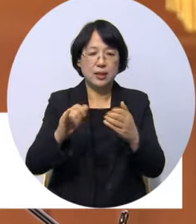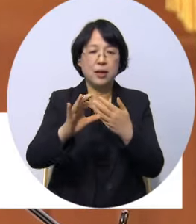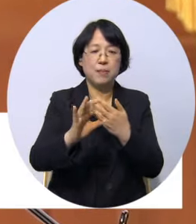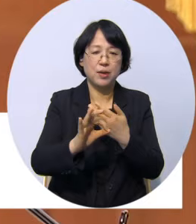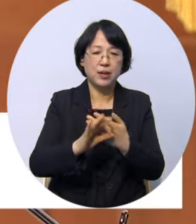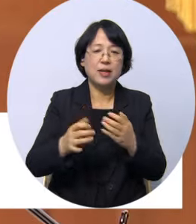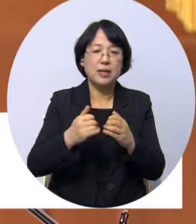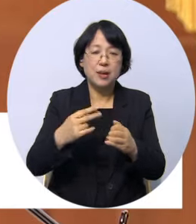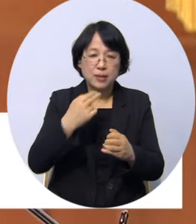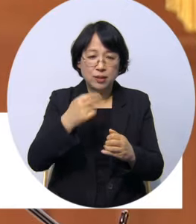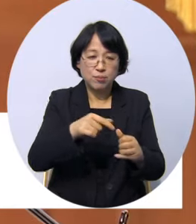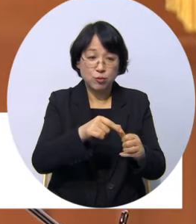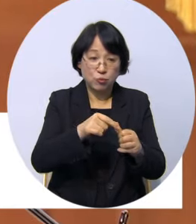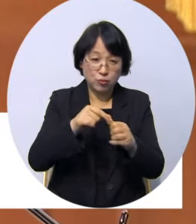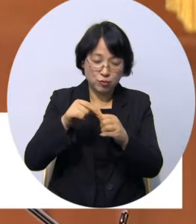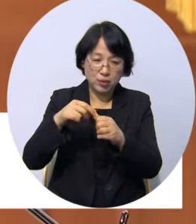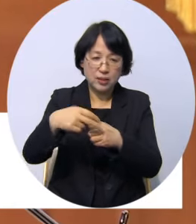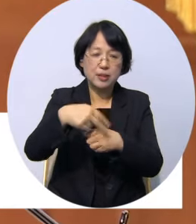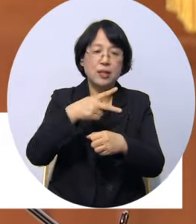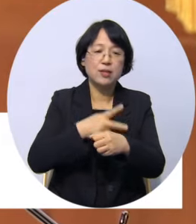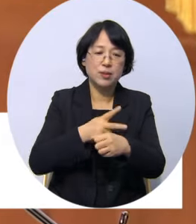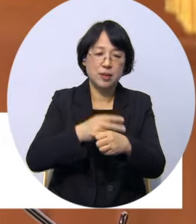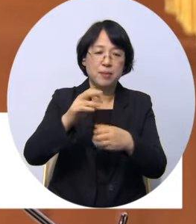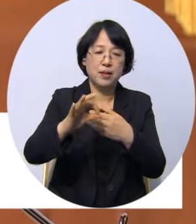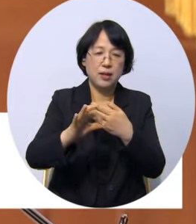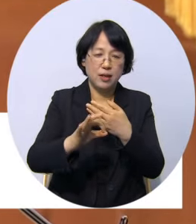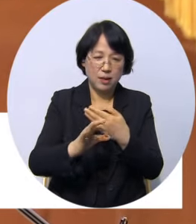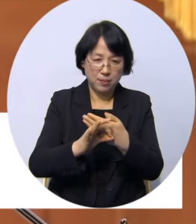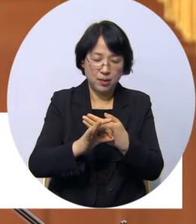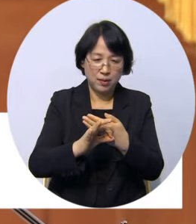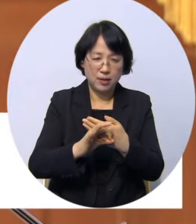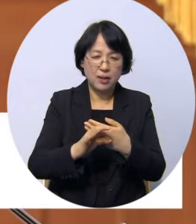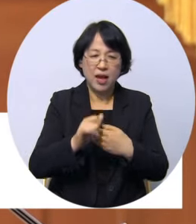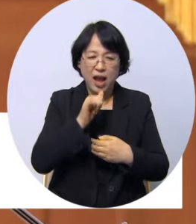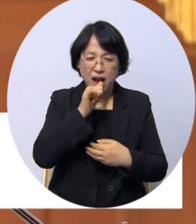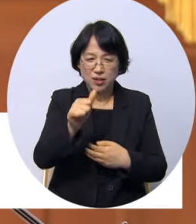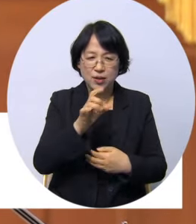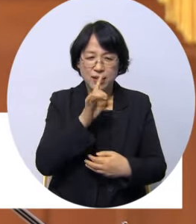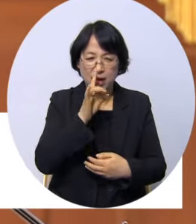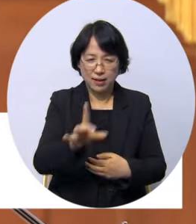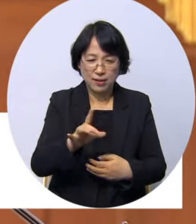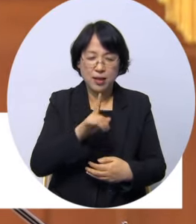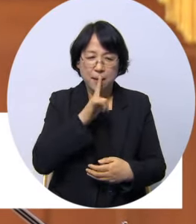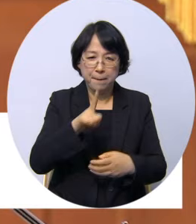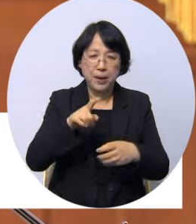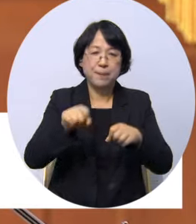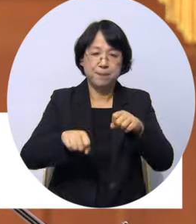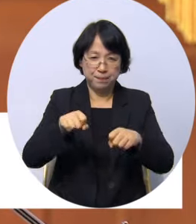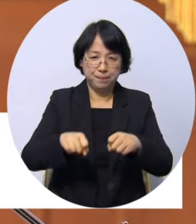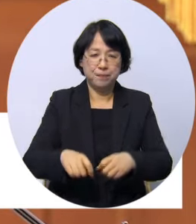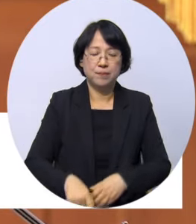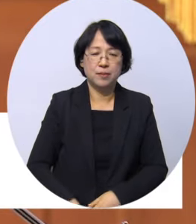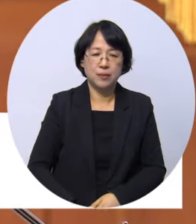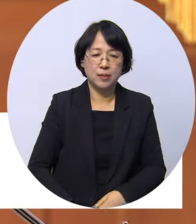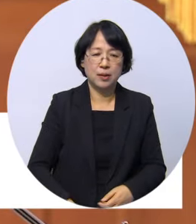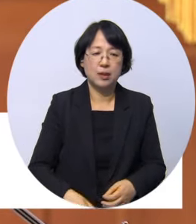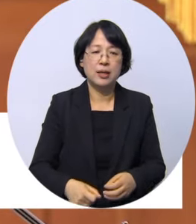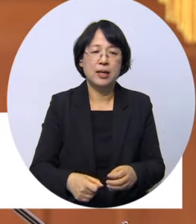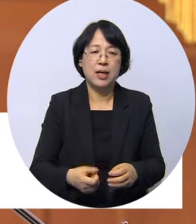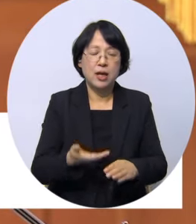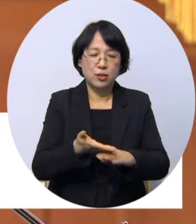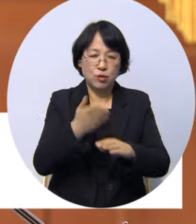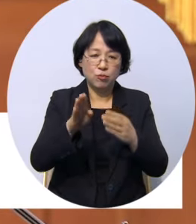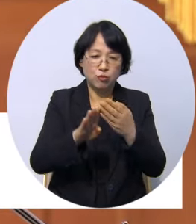사람의 생명을 구하는 의료인이라면 해서는 안되는 행입니다 동료와